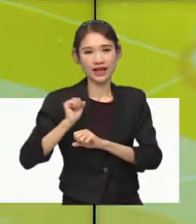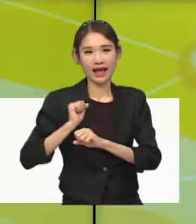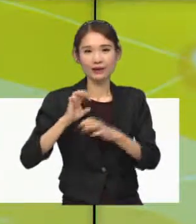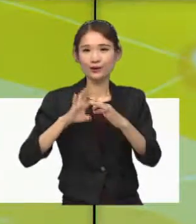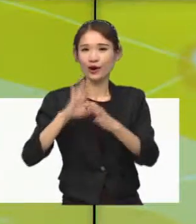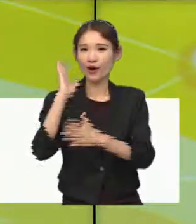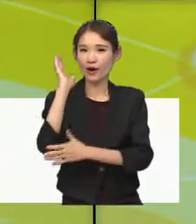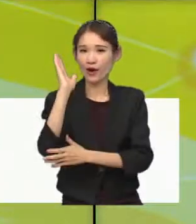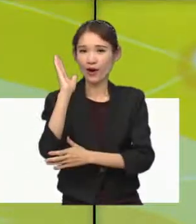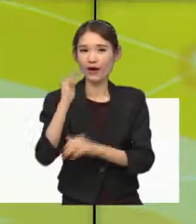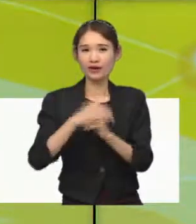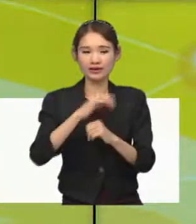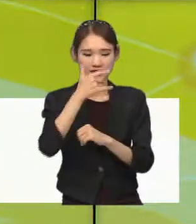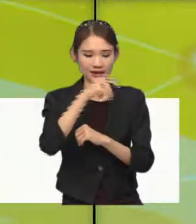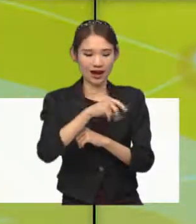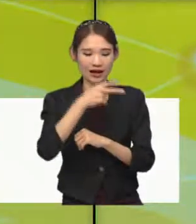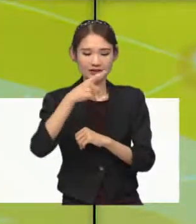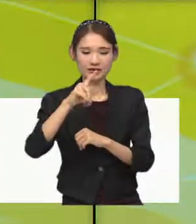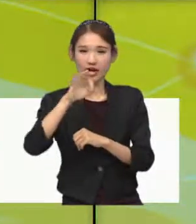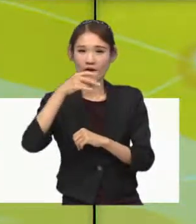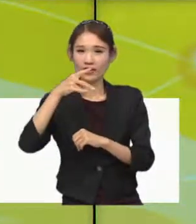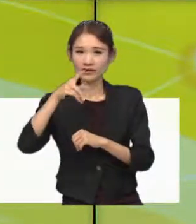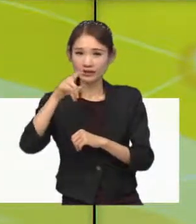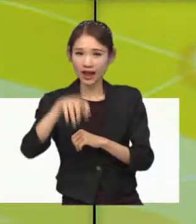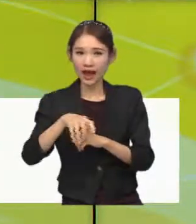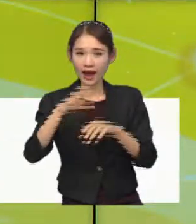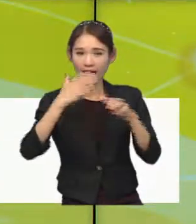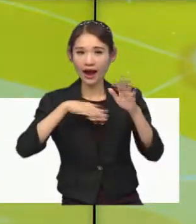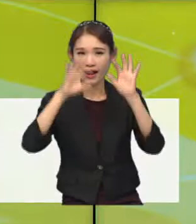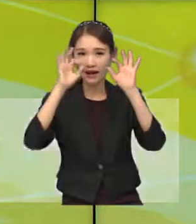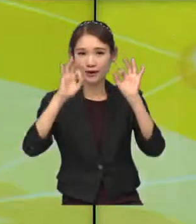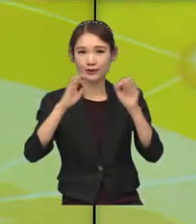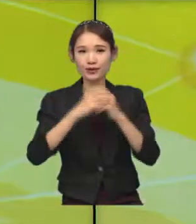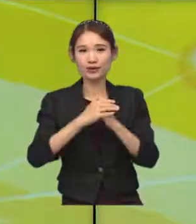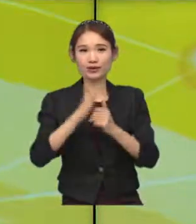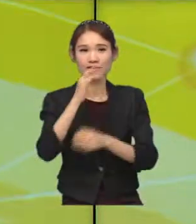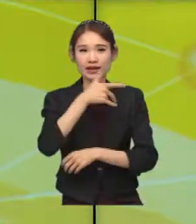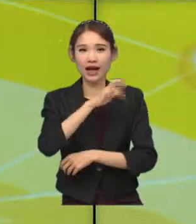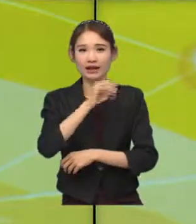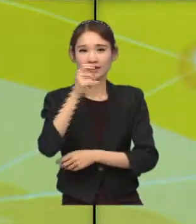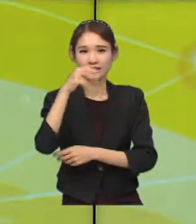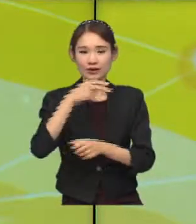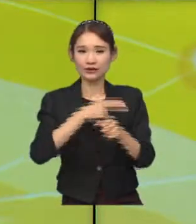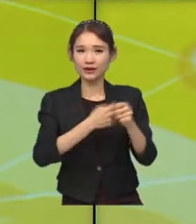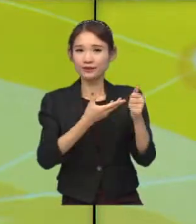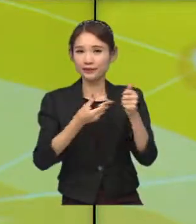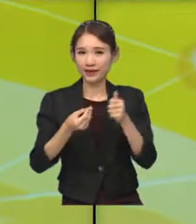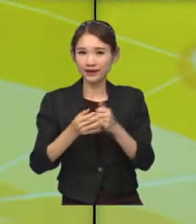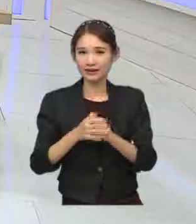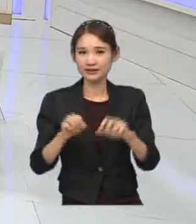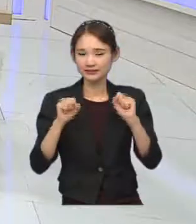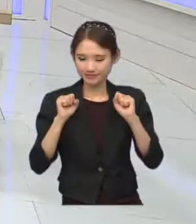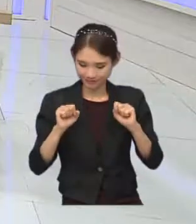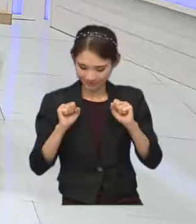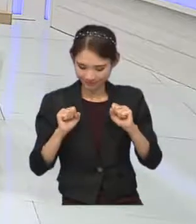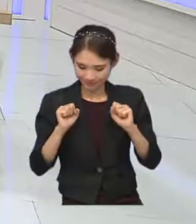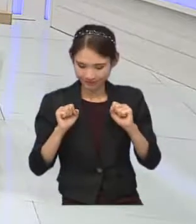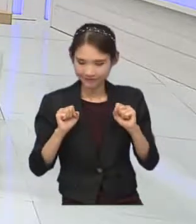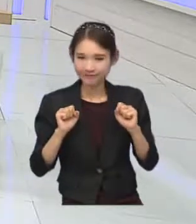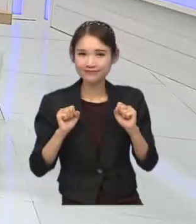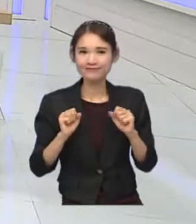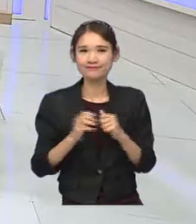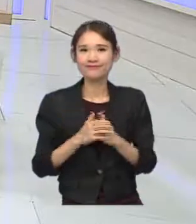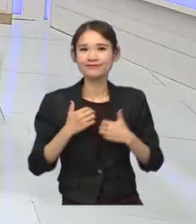사연이 있는 것이죠 낙성대 에 대해서 알아보겠습니다 올해도 강기옥 선생님 나와 주셨습니다 내 손에 어서오세요 안녕하세요